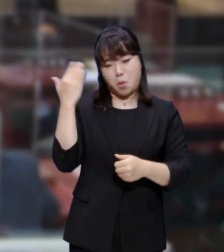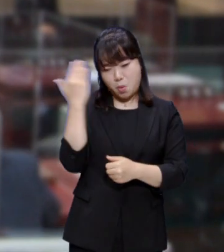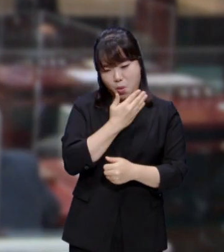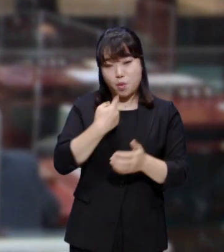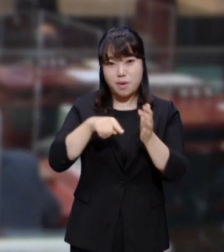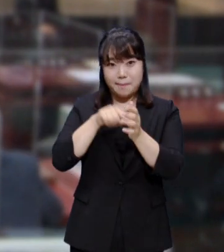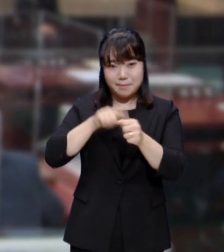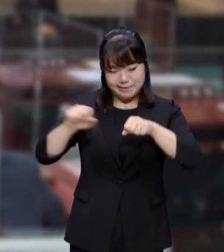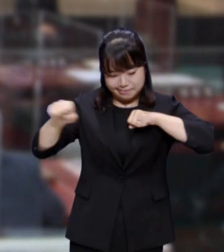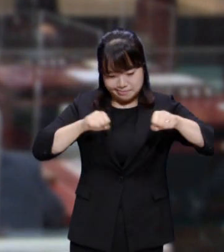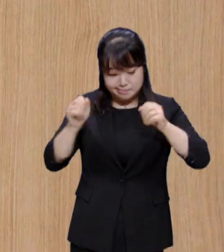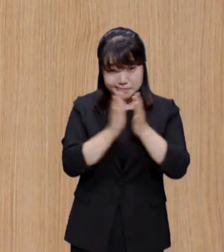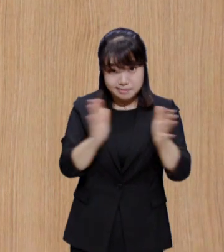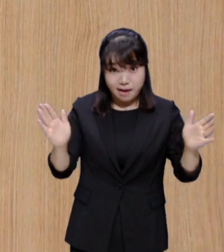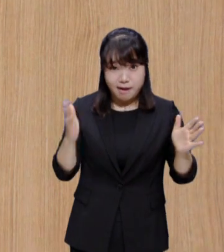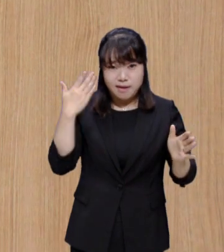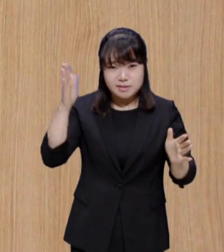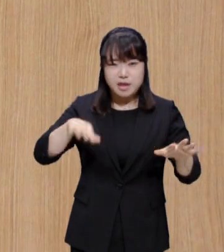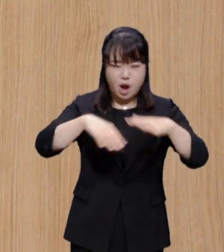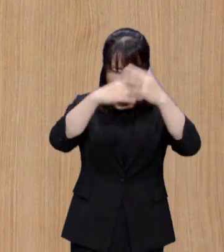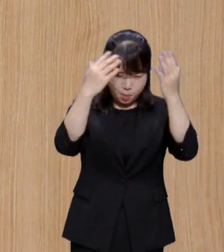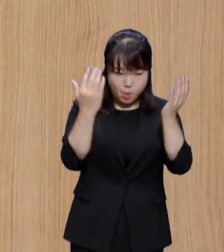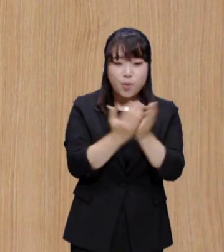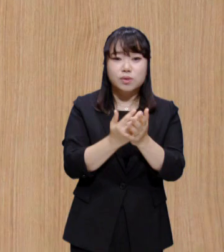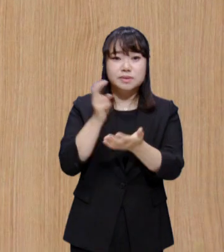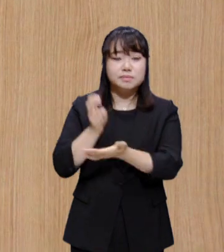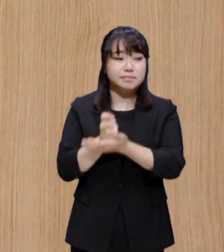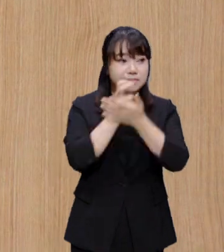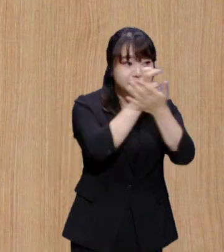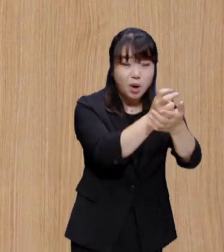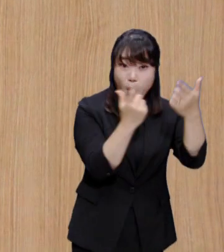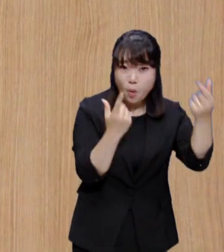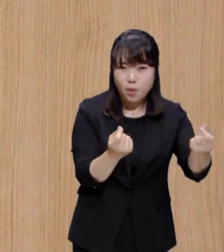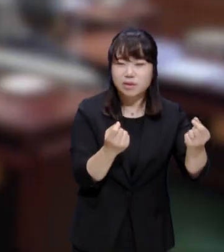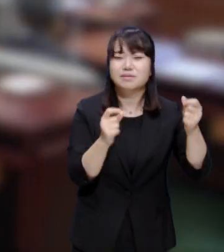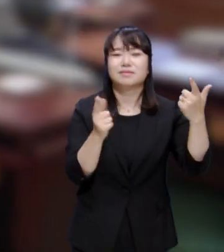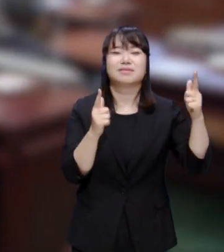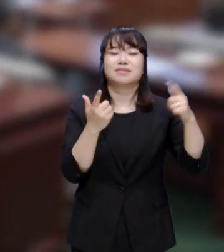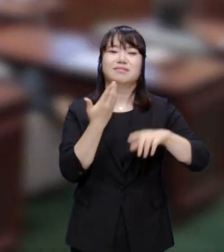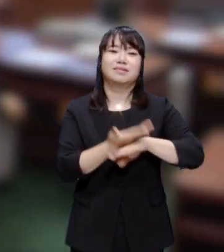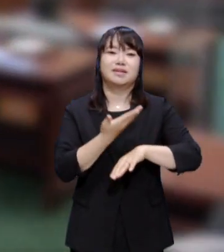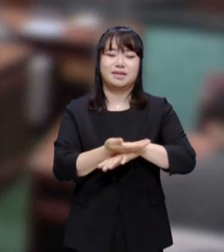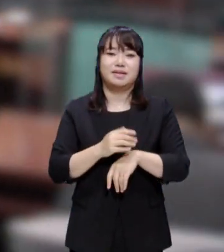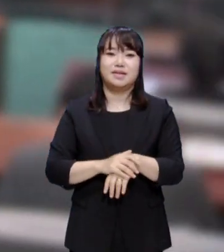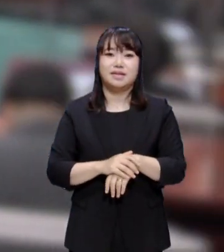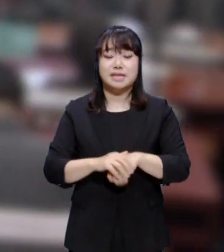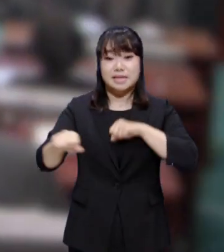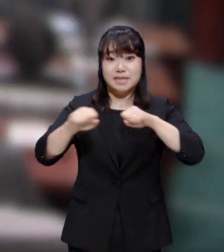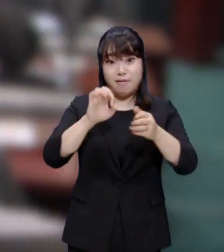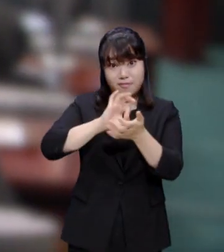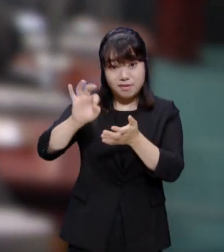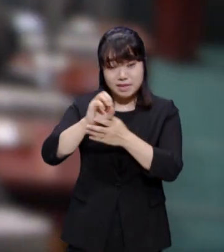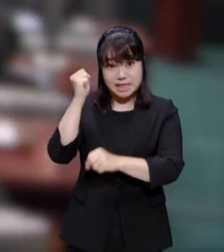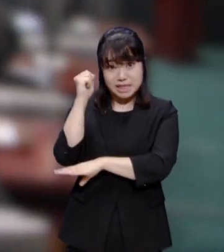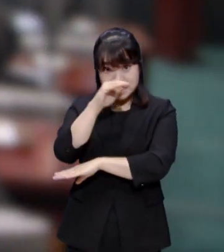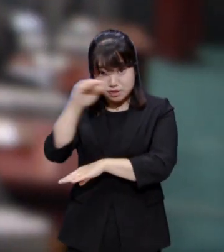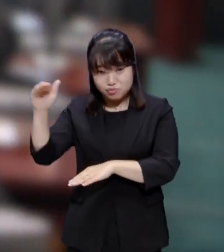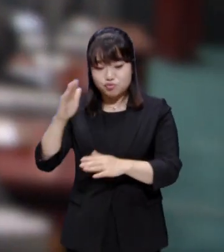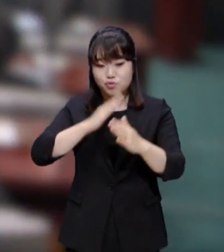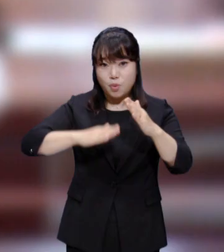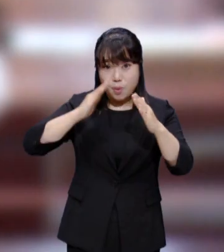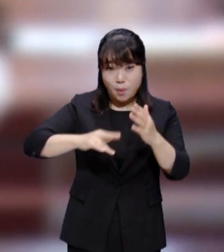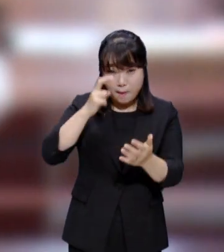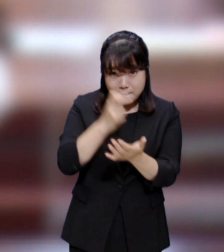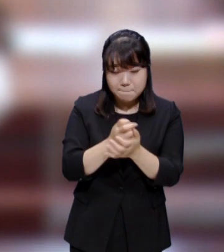노력에 나선 건데 모든 기초의회가 조례를 제정한 것은 아닙니다. 업무 추진비 집행 기준과 공개에 관한